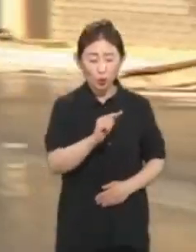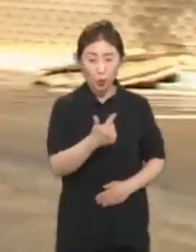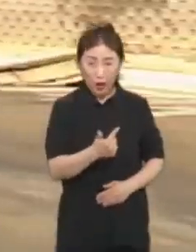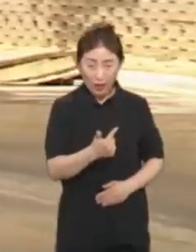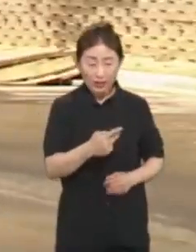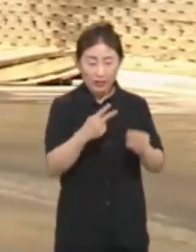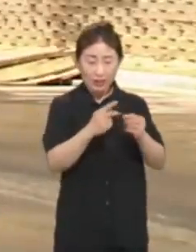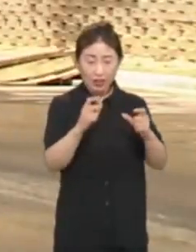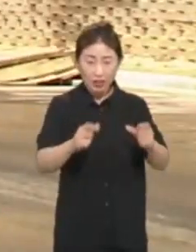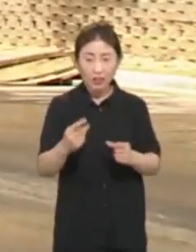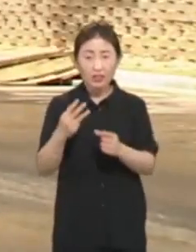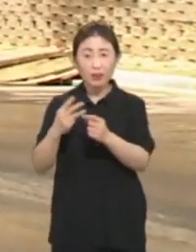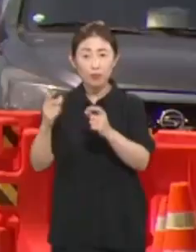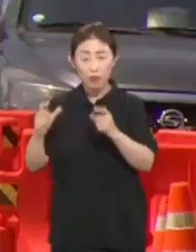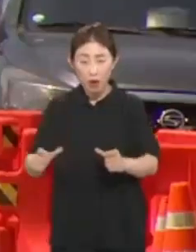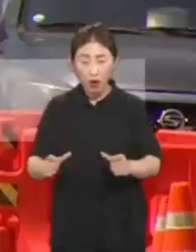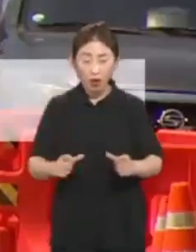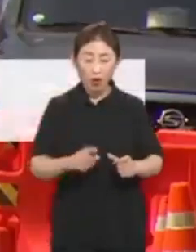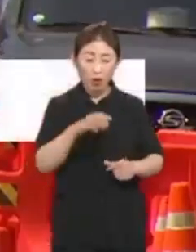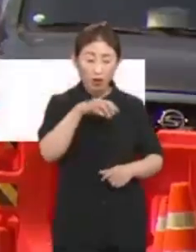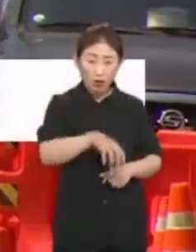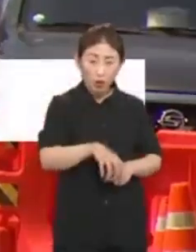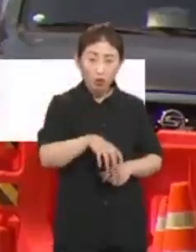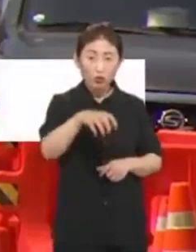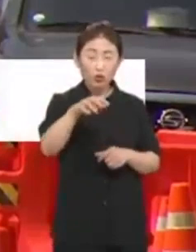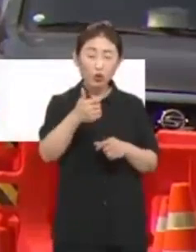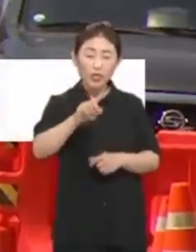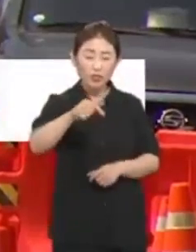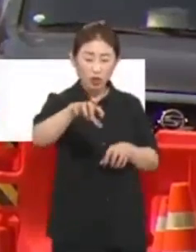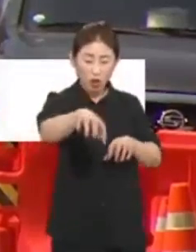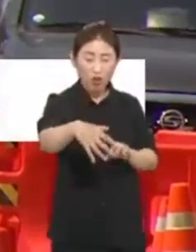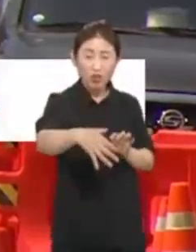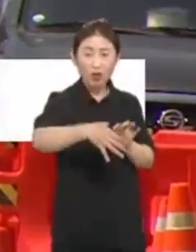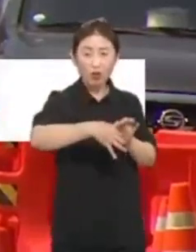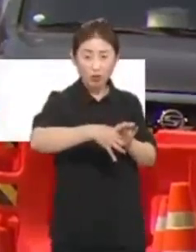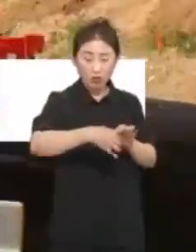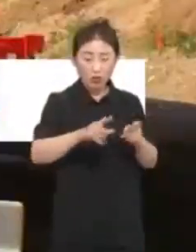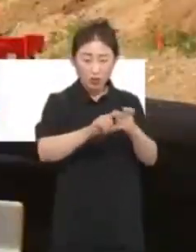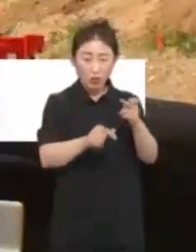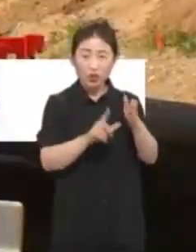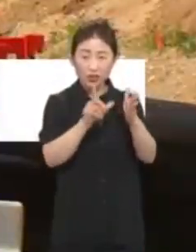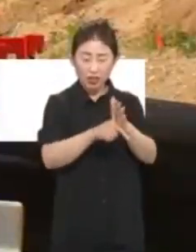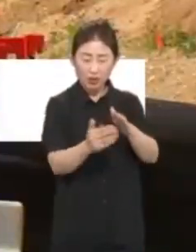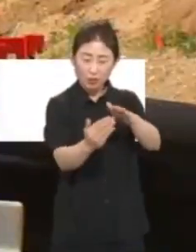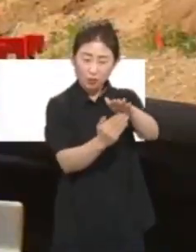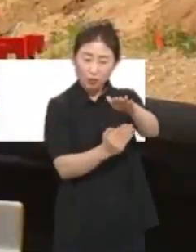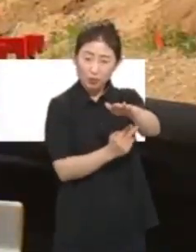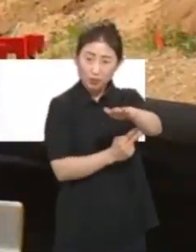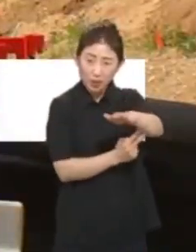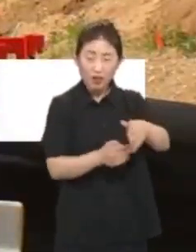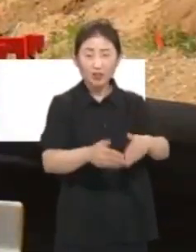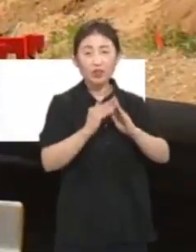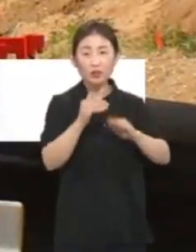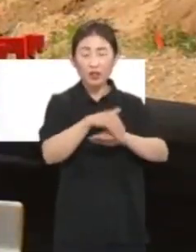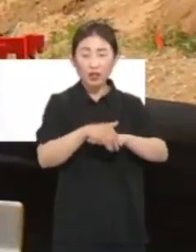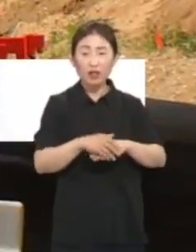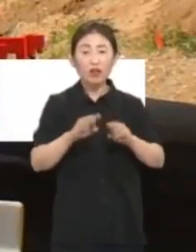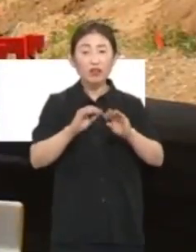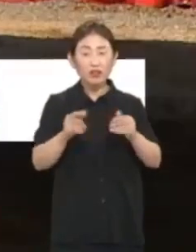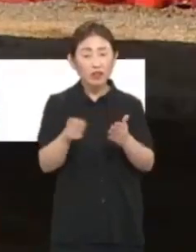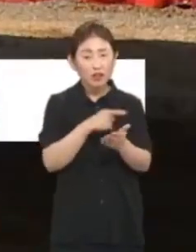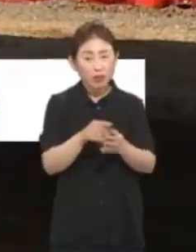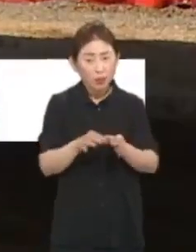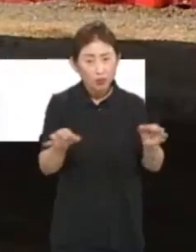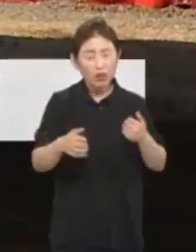3단계 지역과 서구 관저동을 잇는 도안대로도 연말 완전 개통을 앞두고 있습니다. 보상을 둘러싼